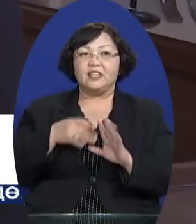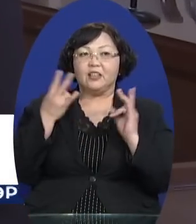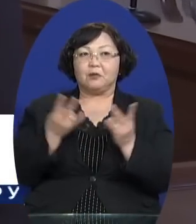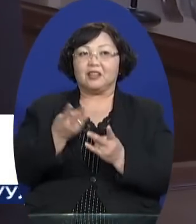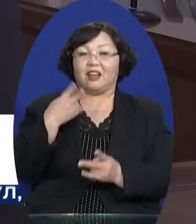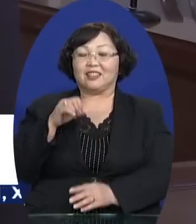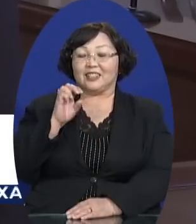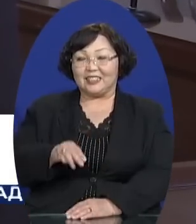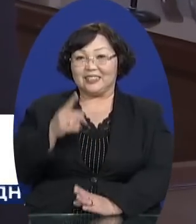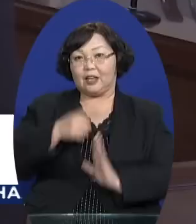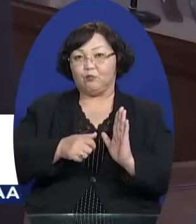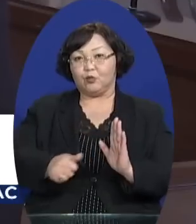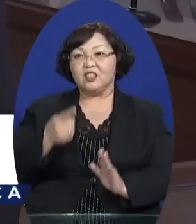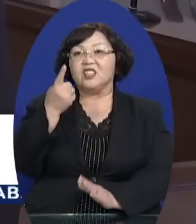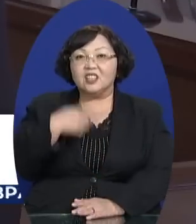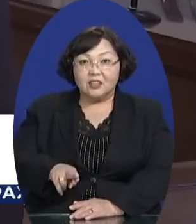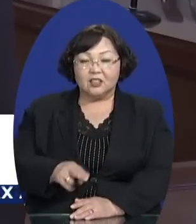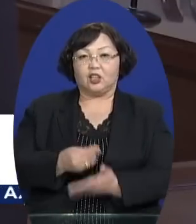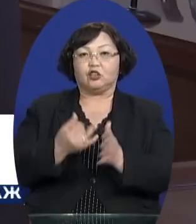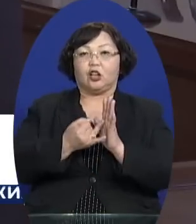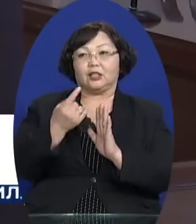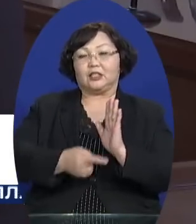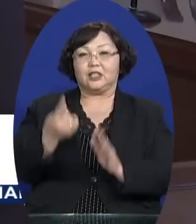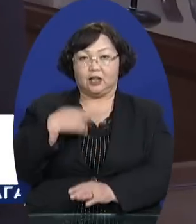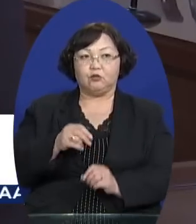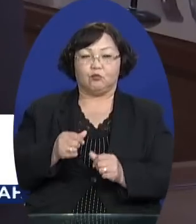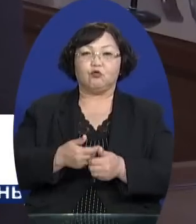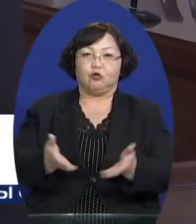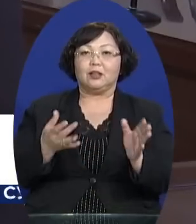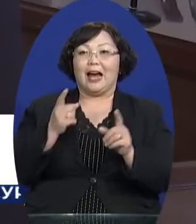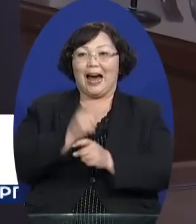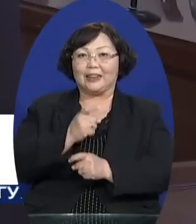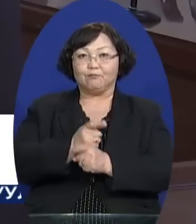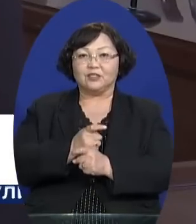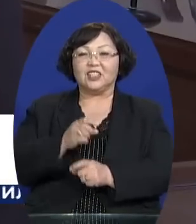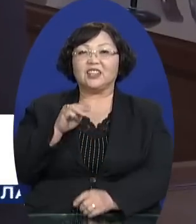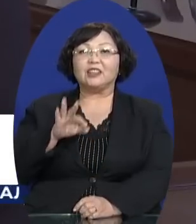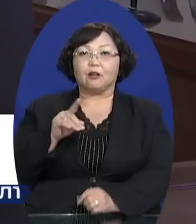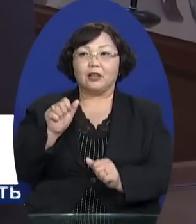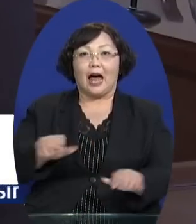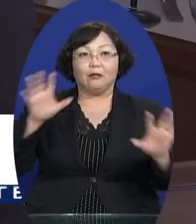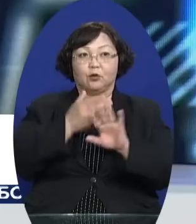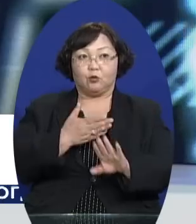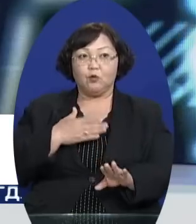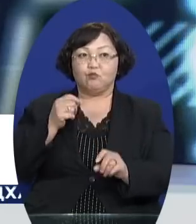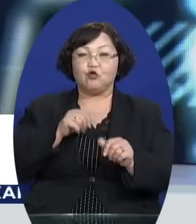байгаа. Тэгэхээр нэмэгдсэн тэтгэвэр маань 7 сарын нэгний өдөр орно. Халамжийн тэтгэвэр маань одоо наадмаас өмнө бид нар